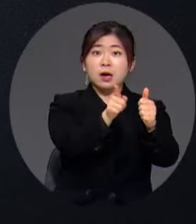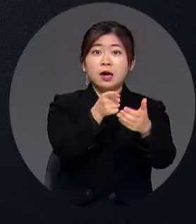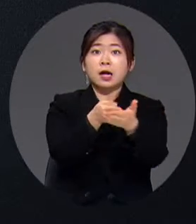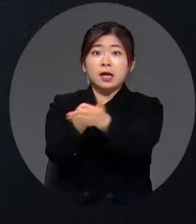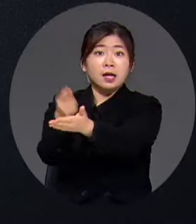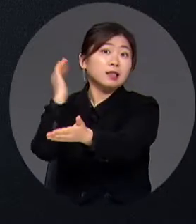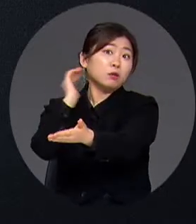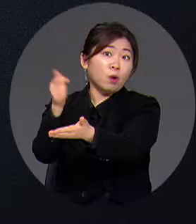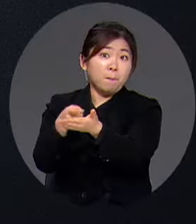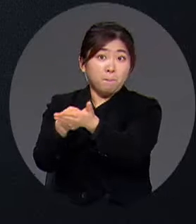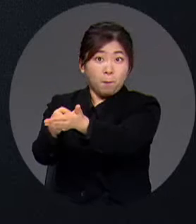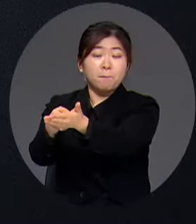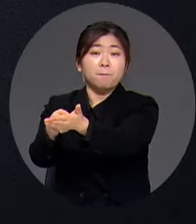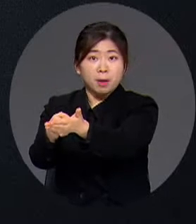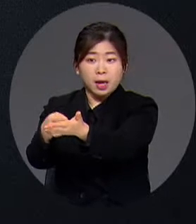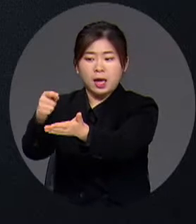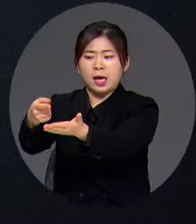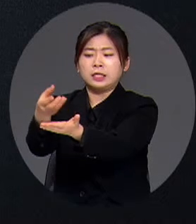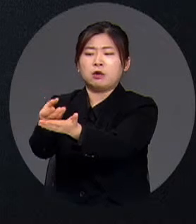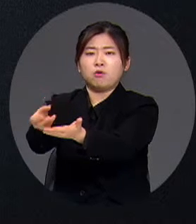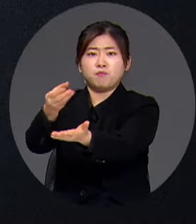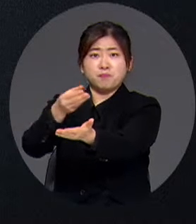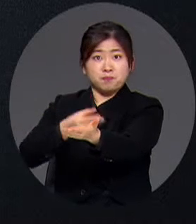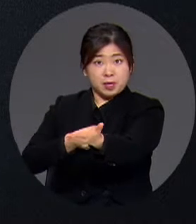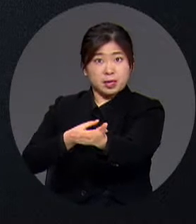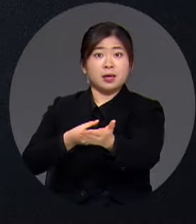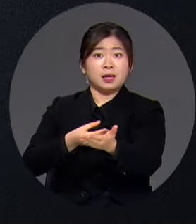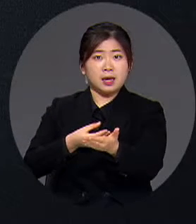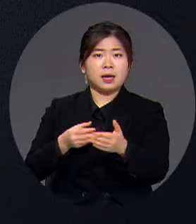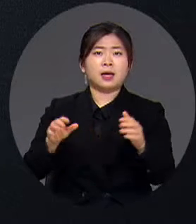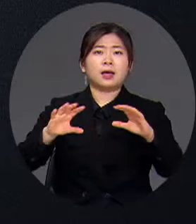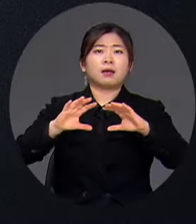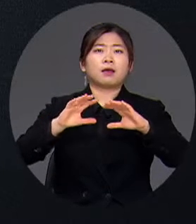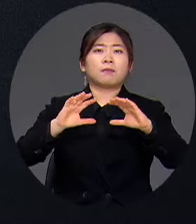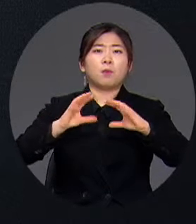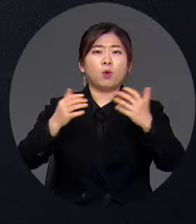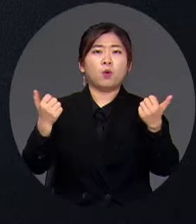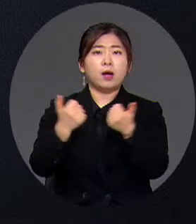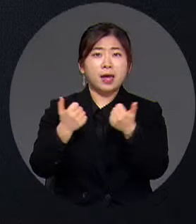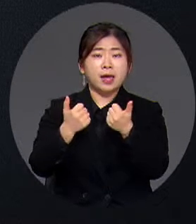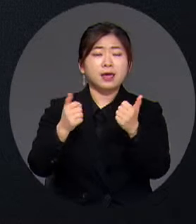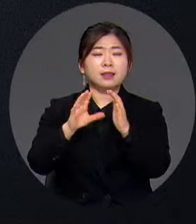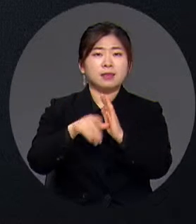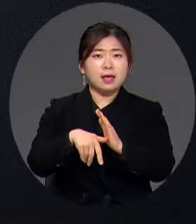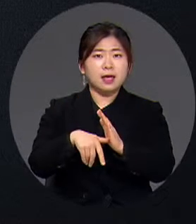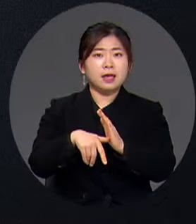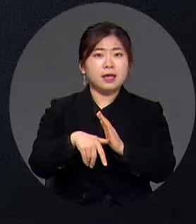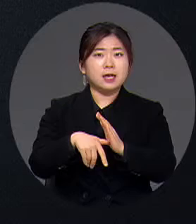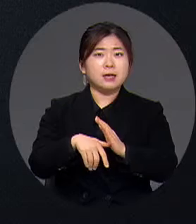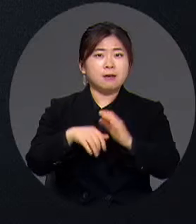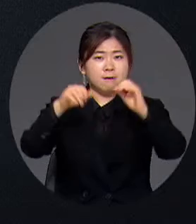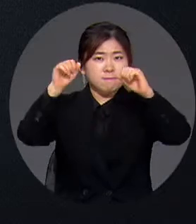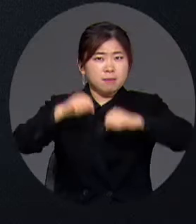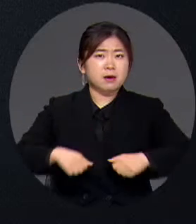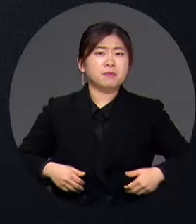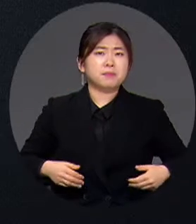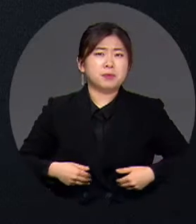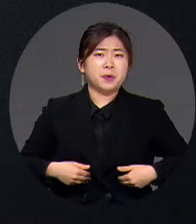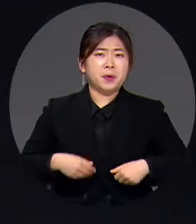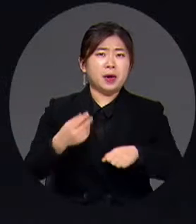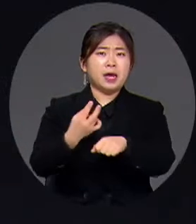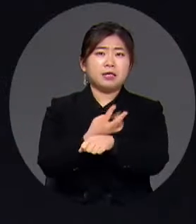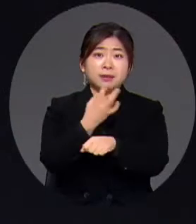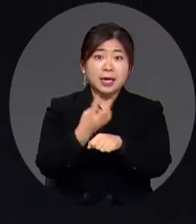넘어오면 처음 개의하는 본회의에 보고한 뒤 24시간 이후 72시간 이내 표결해야 합니다